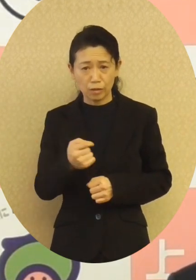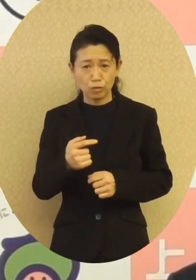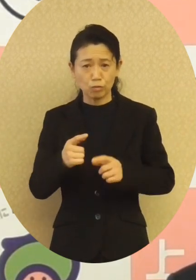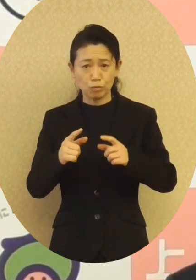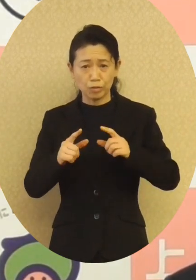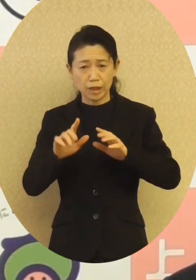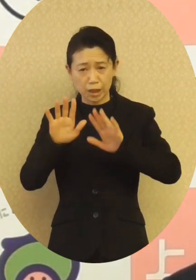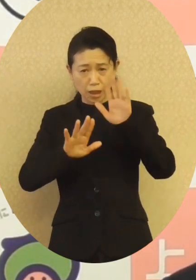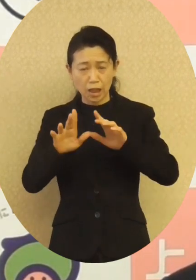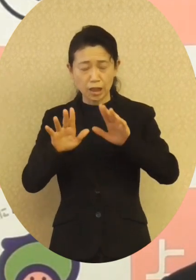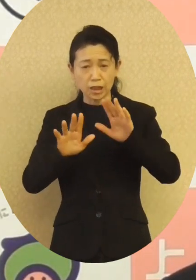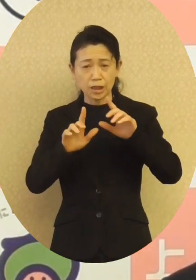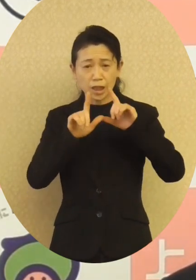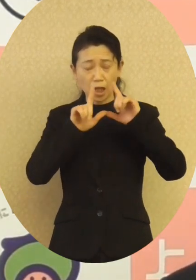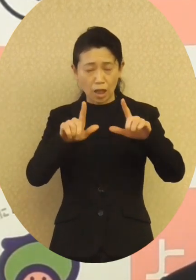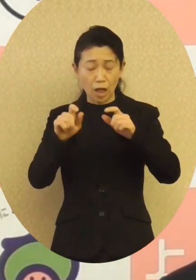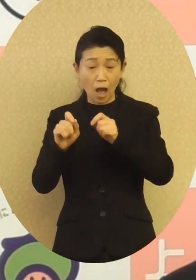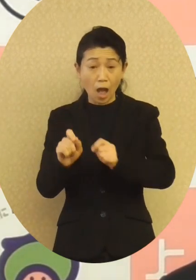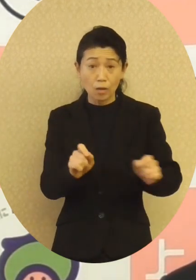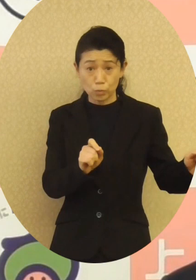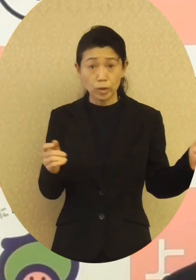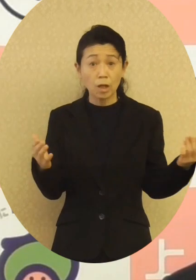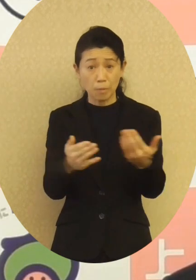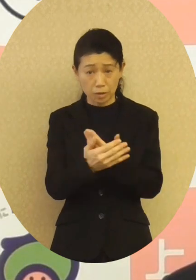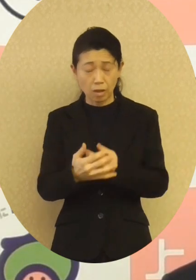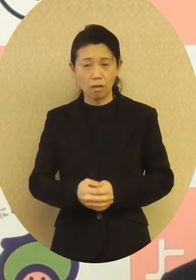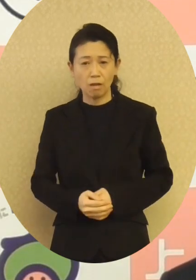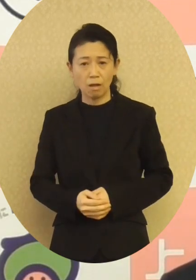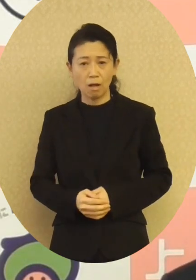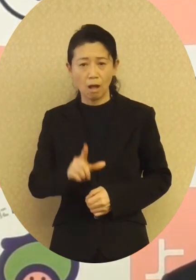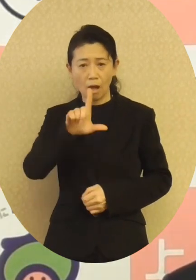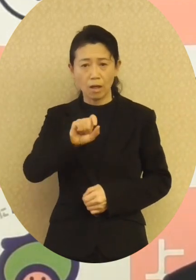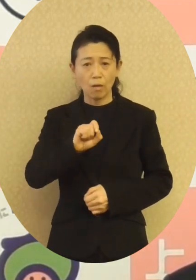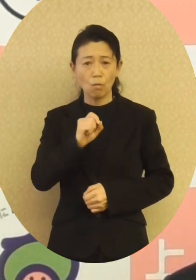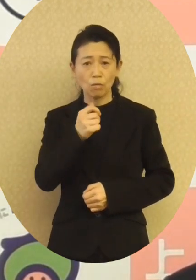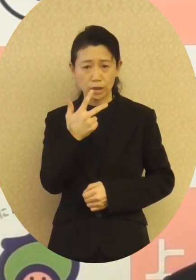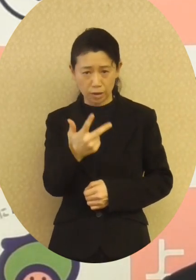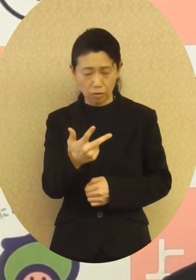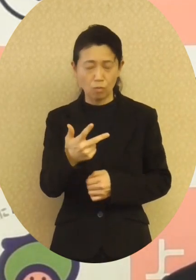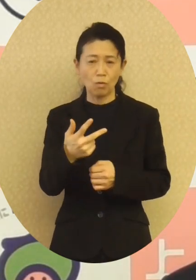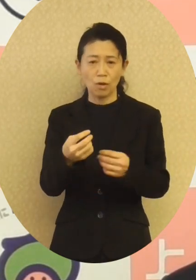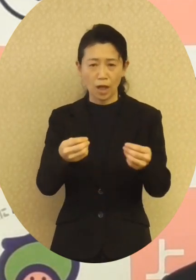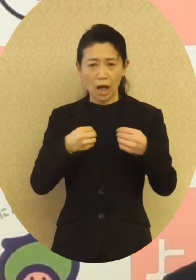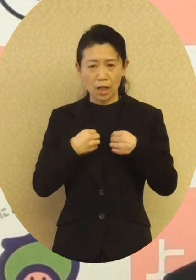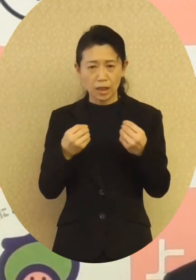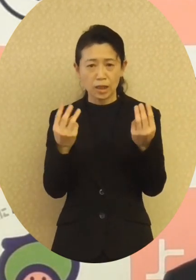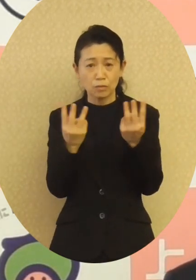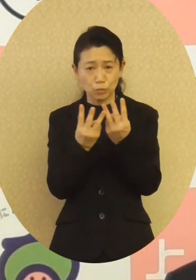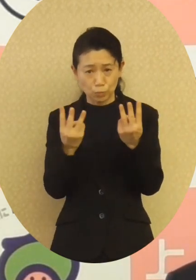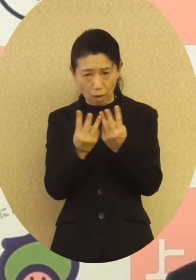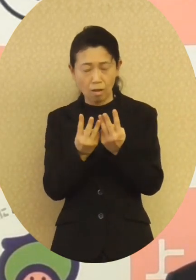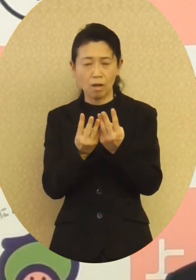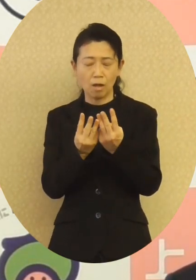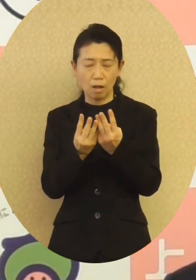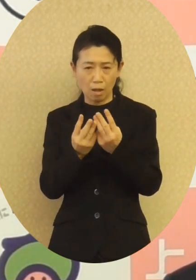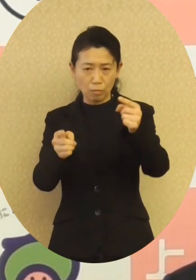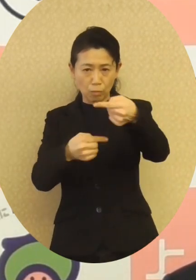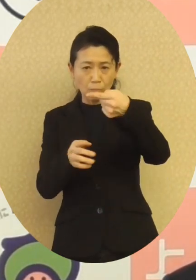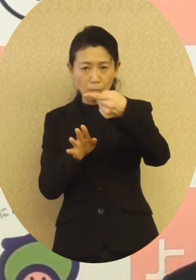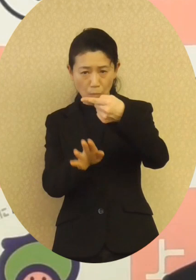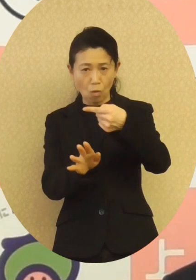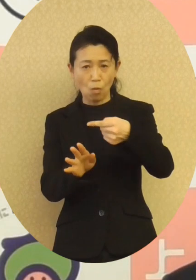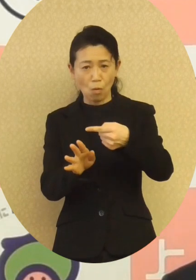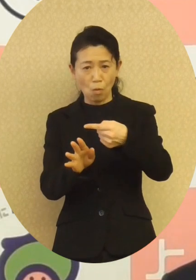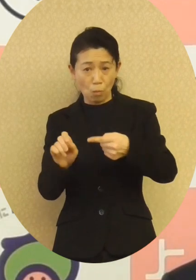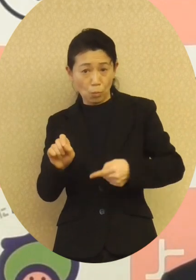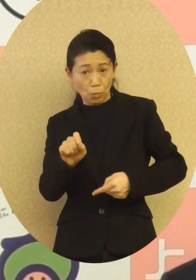緊急事態宣言が延長されました。上尾市の感染者数は年明け以降も増え続